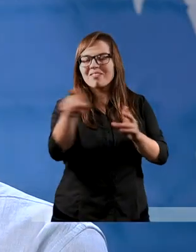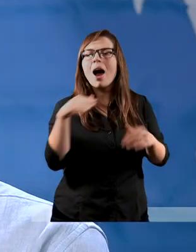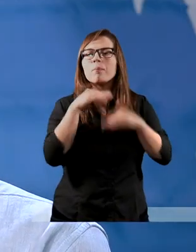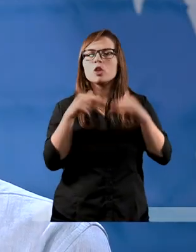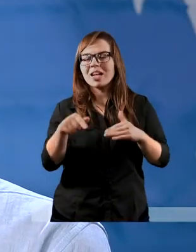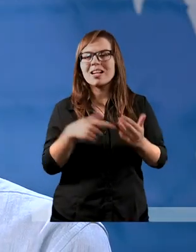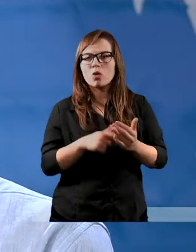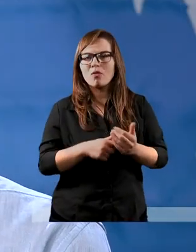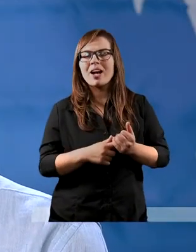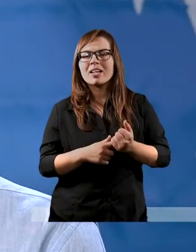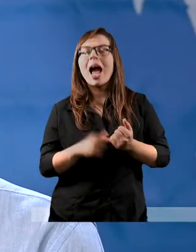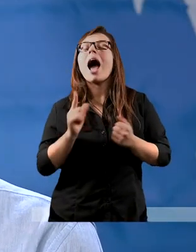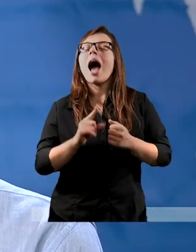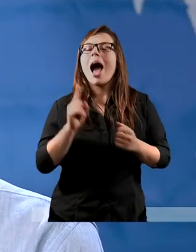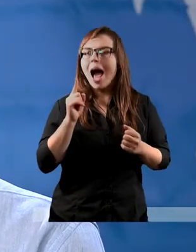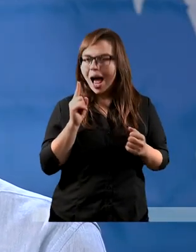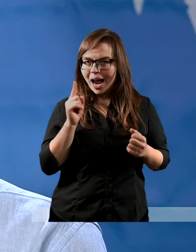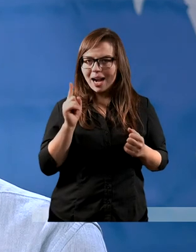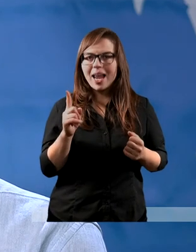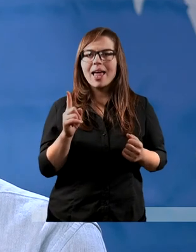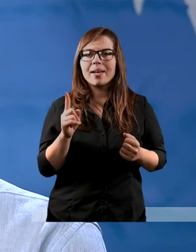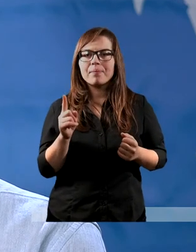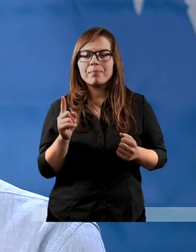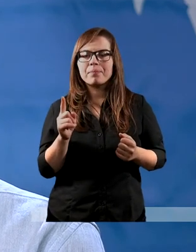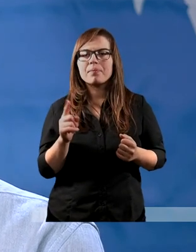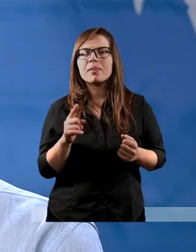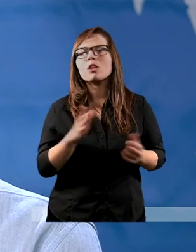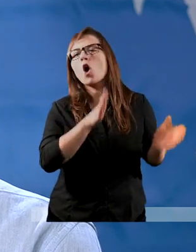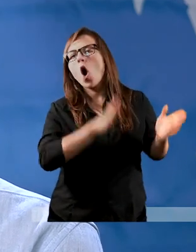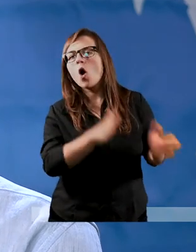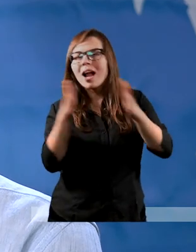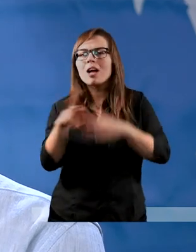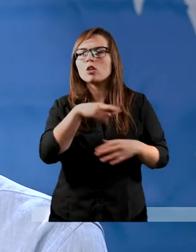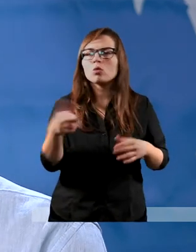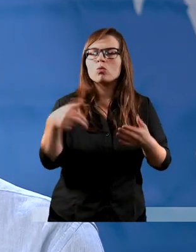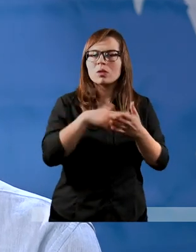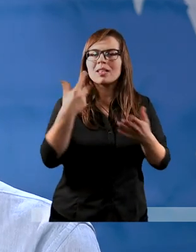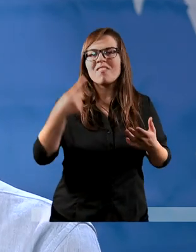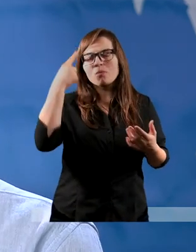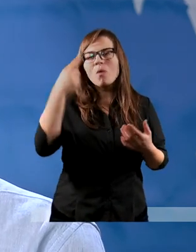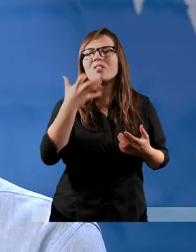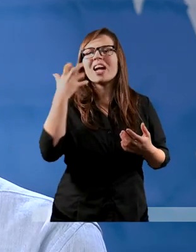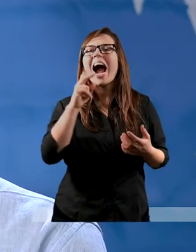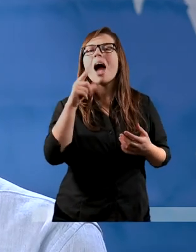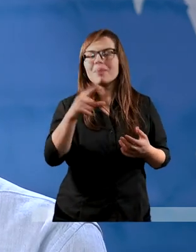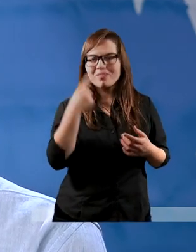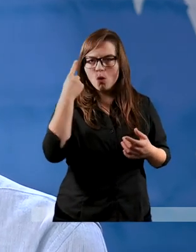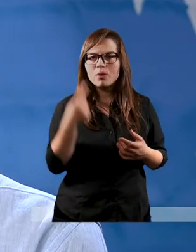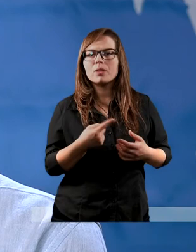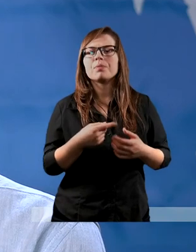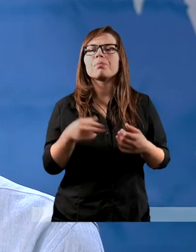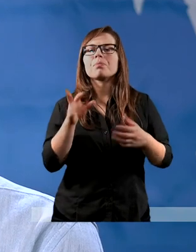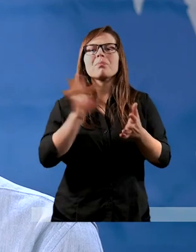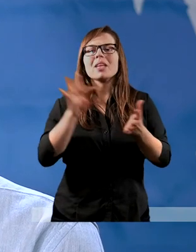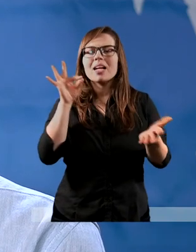życzę. Ale taką kolejną rzeczą, o której troszeczkę już wspomniał wcześniej Kamil, którą